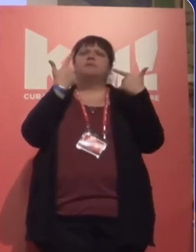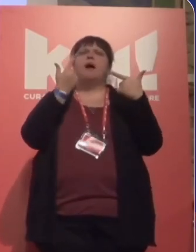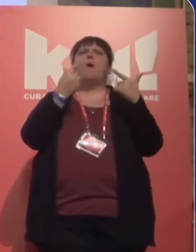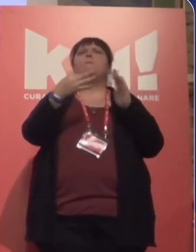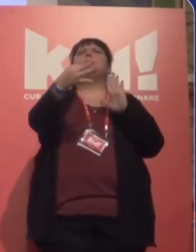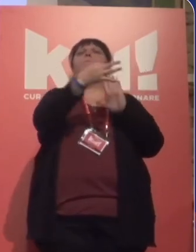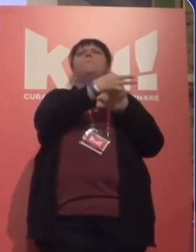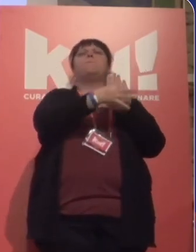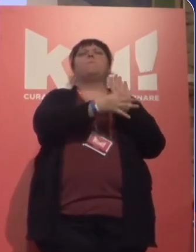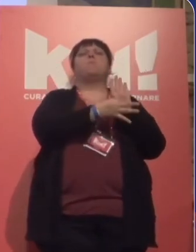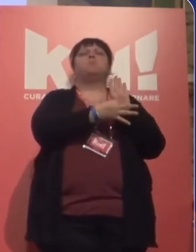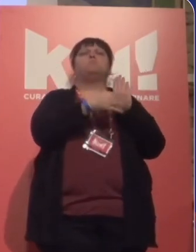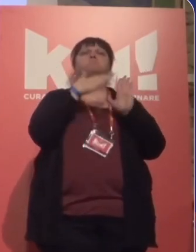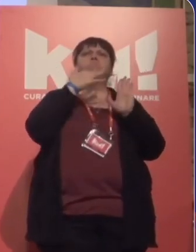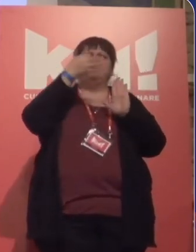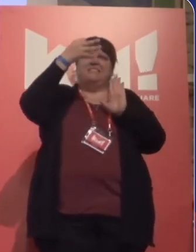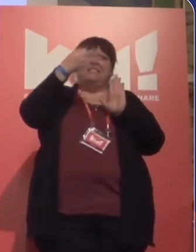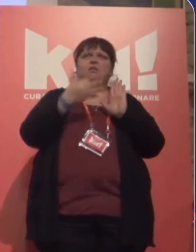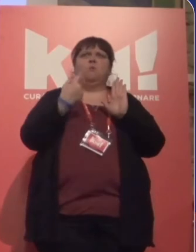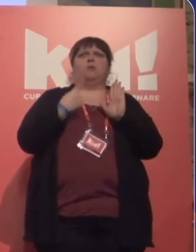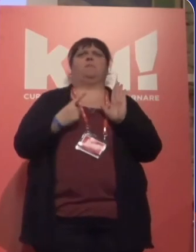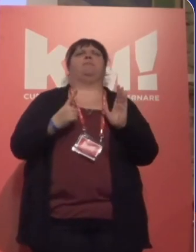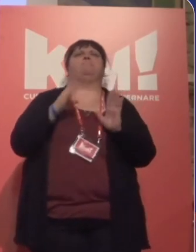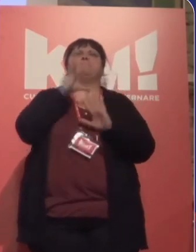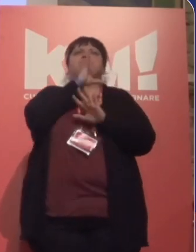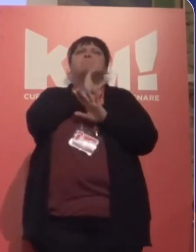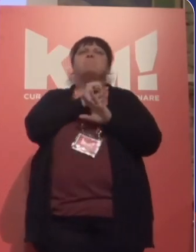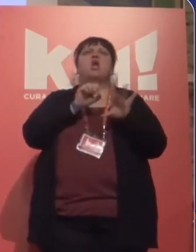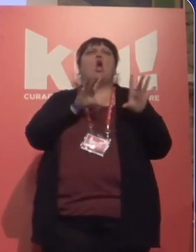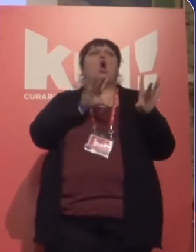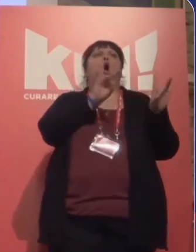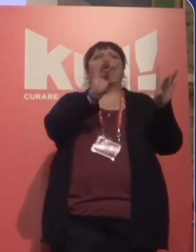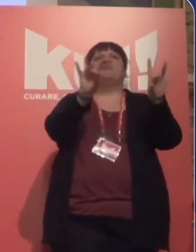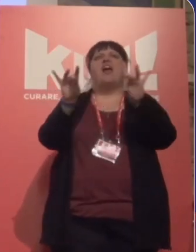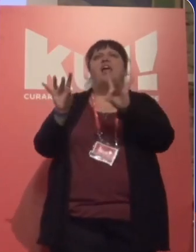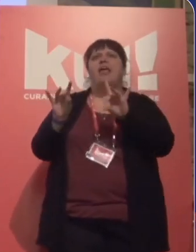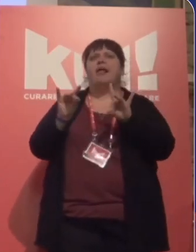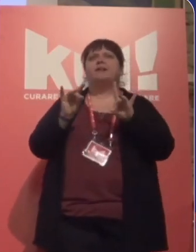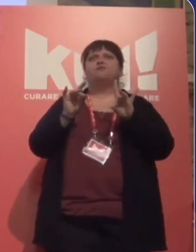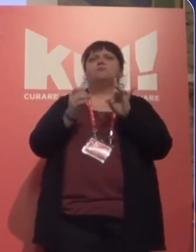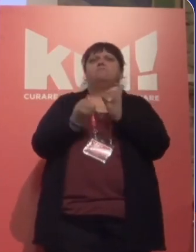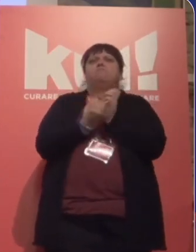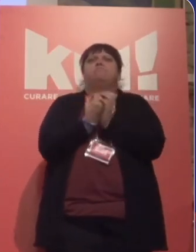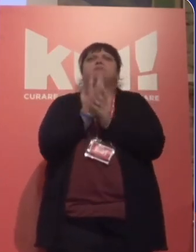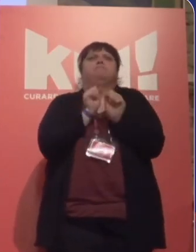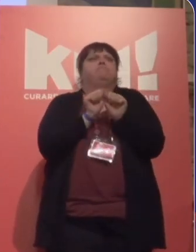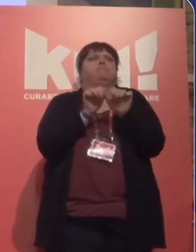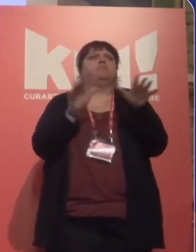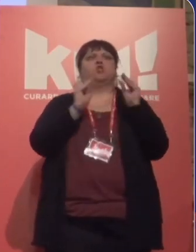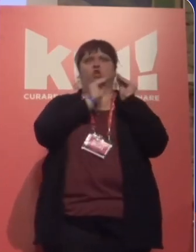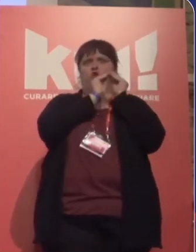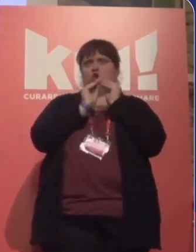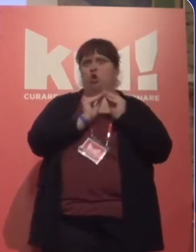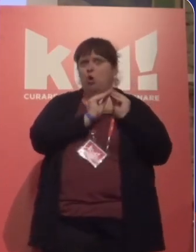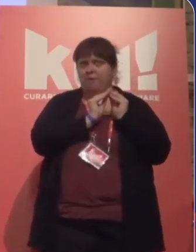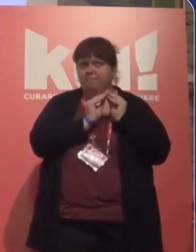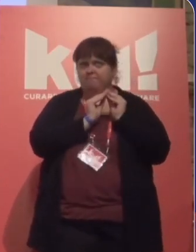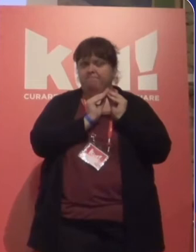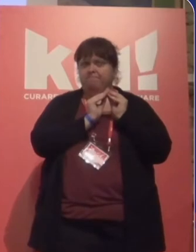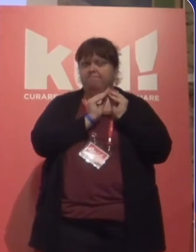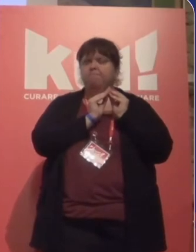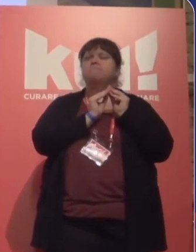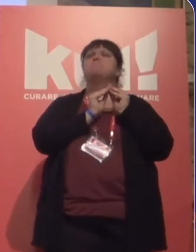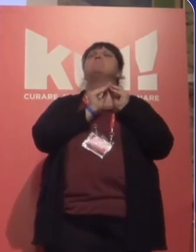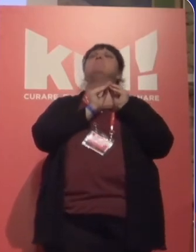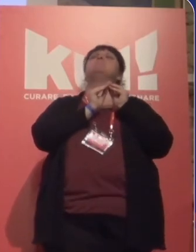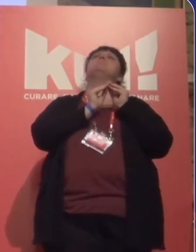nel quale si è sviluppato il contagio per un secondo andando anche un po al di là